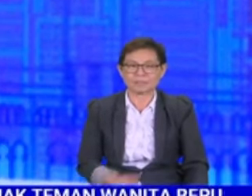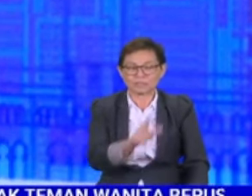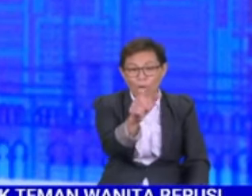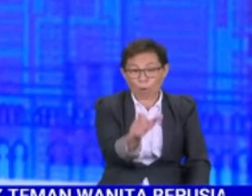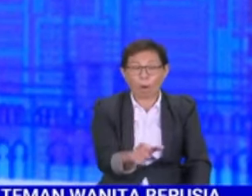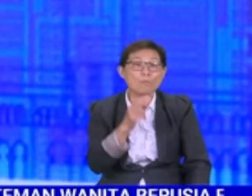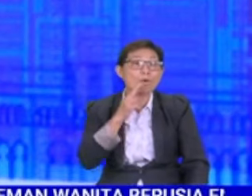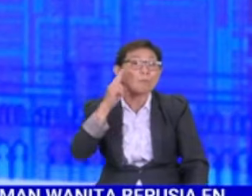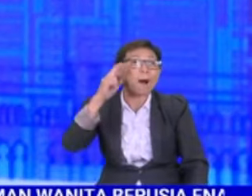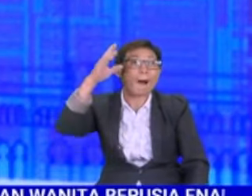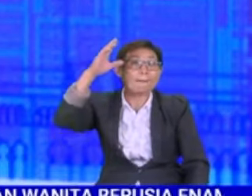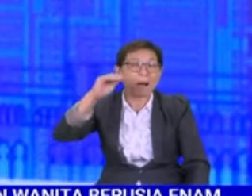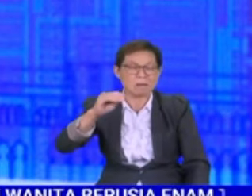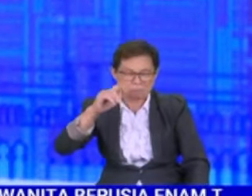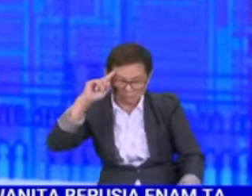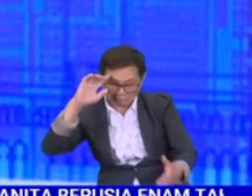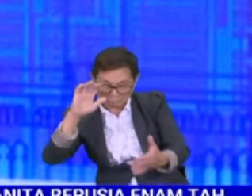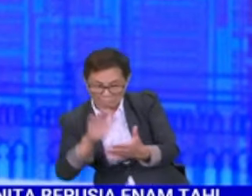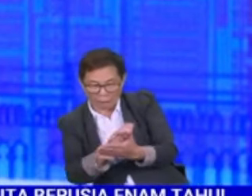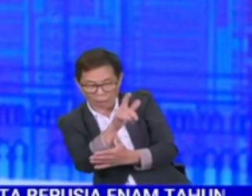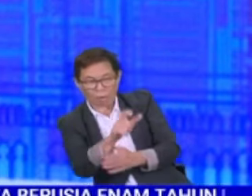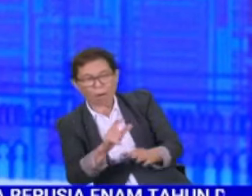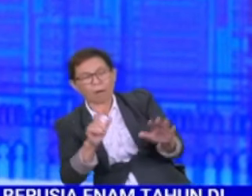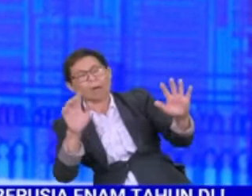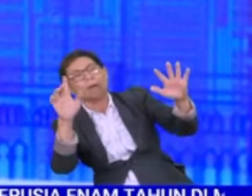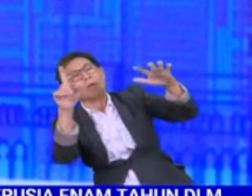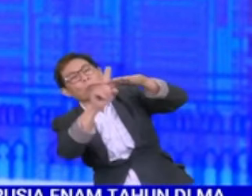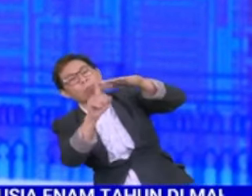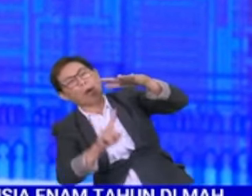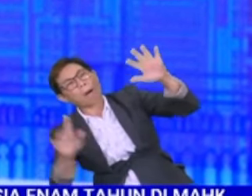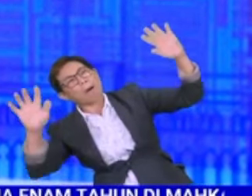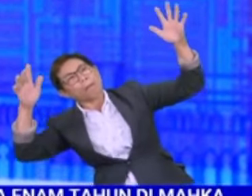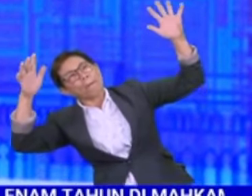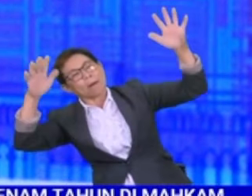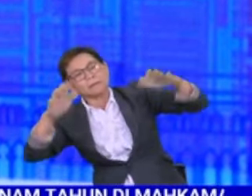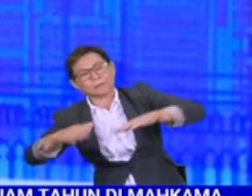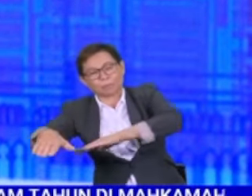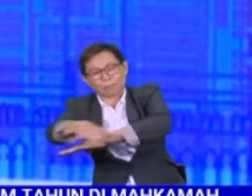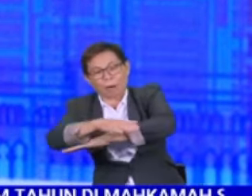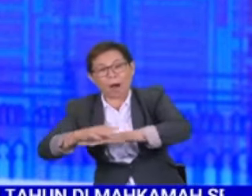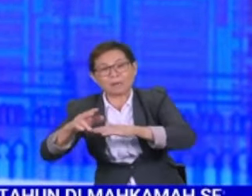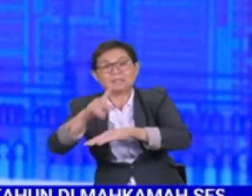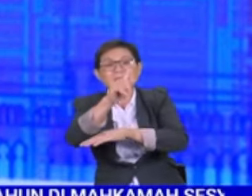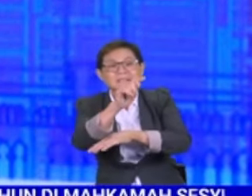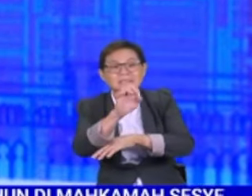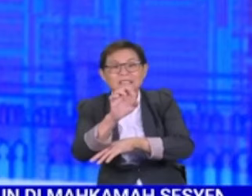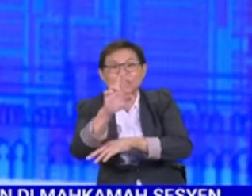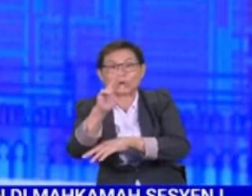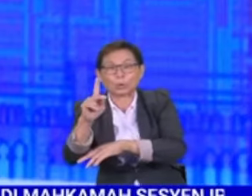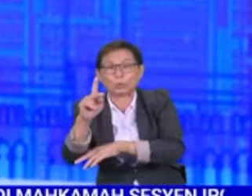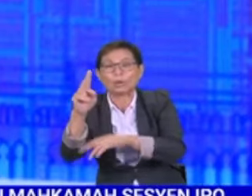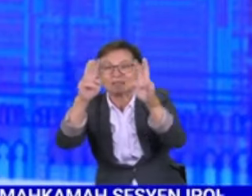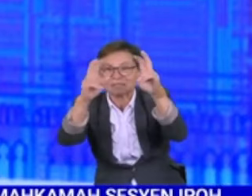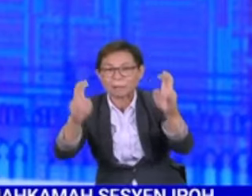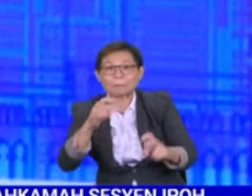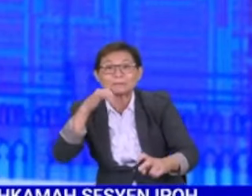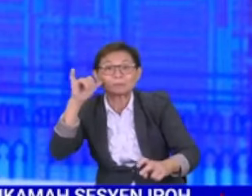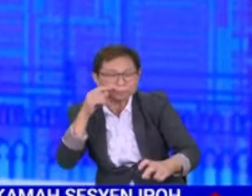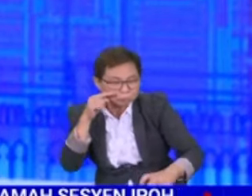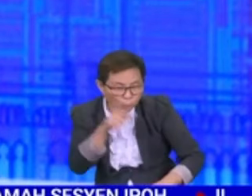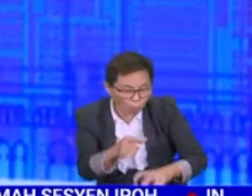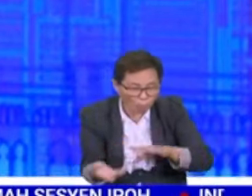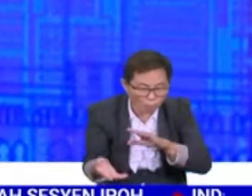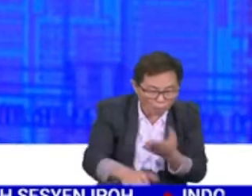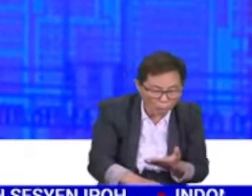Seorang remaja lelaki yang dipercayai lemas ketika mandi di pesisiran pantai Teluk Cempedak semalam ditemukan maut.